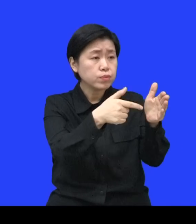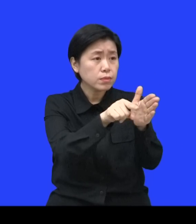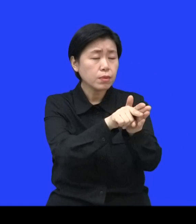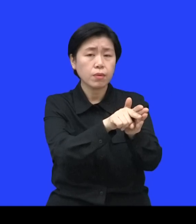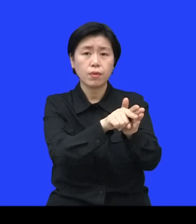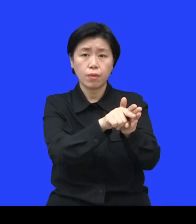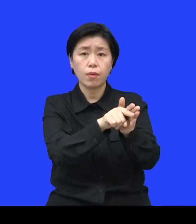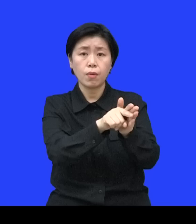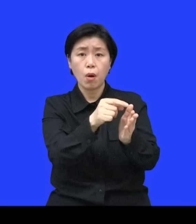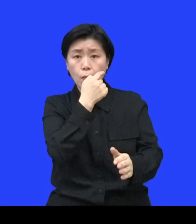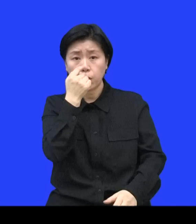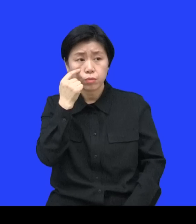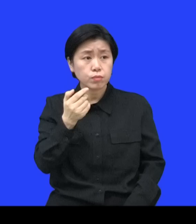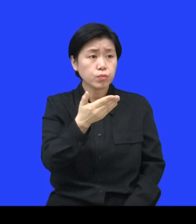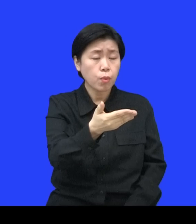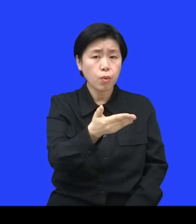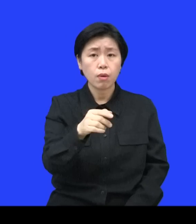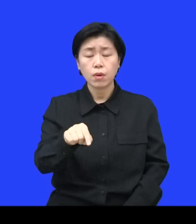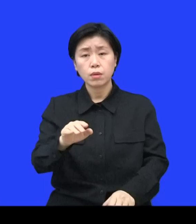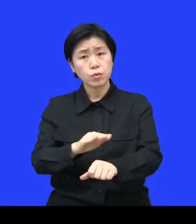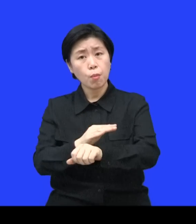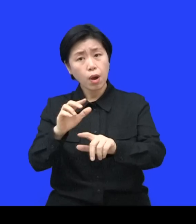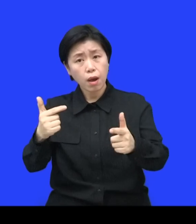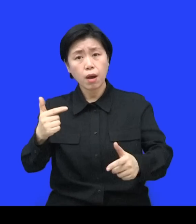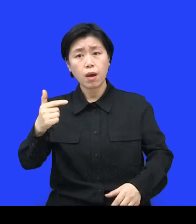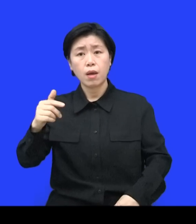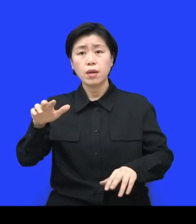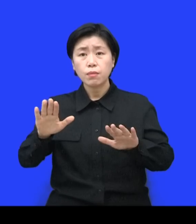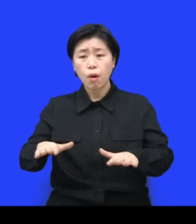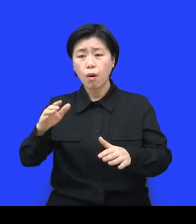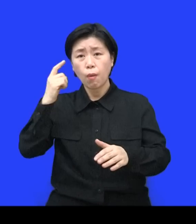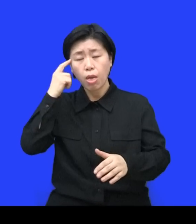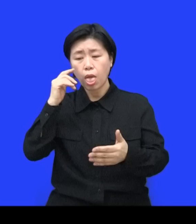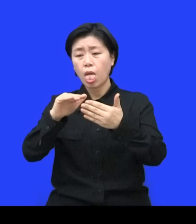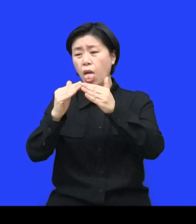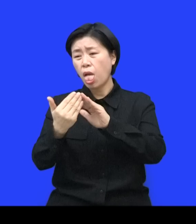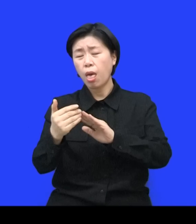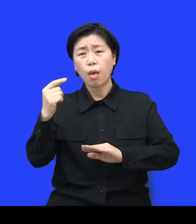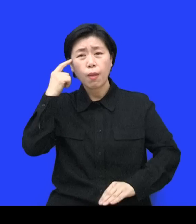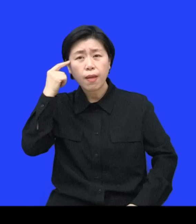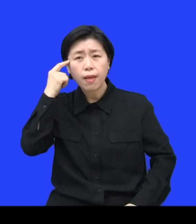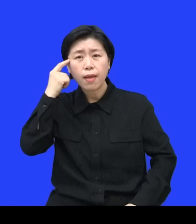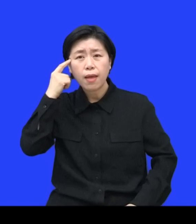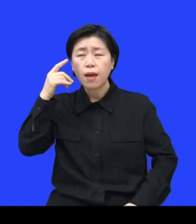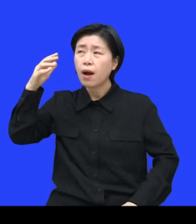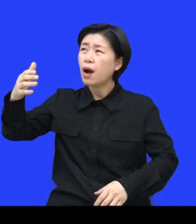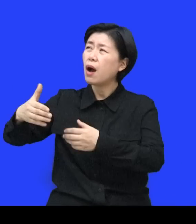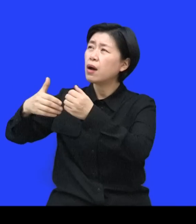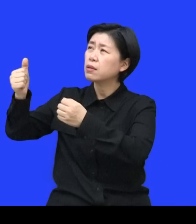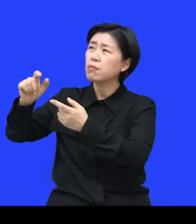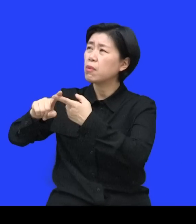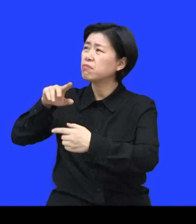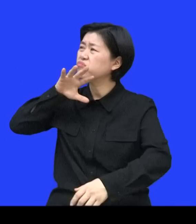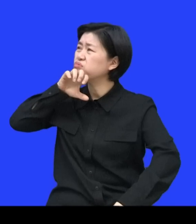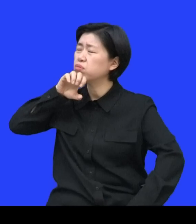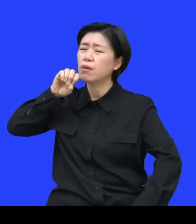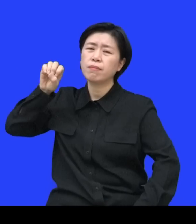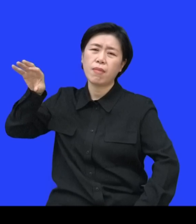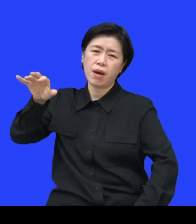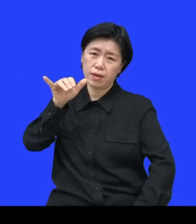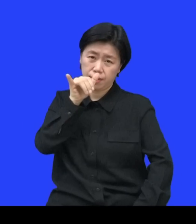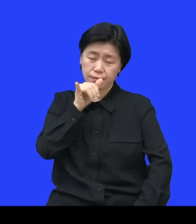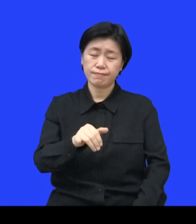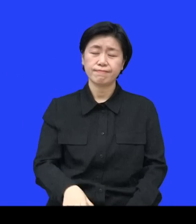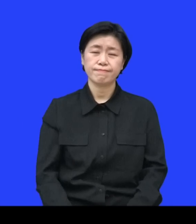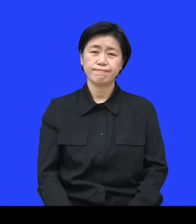그 억울함과 분노는 맞아요. 예, 겉으로 유머였어도 그렇죠. 지나가는 것이었을 뿐 그게 해결되지 않는 문제가